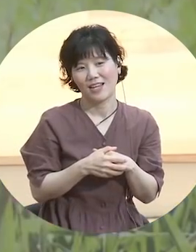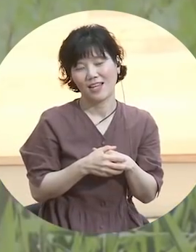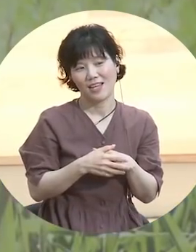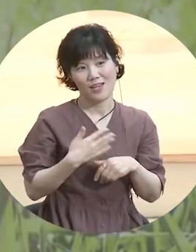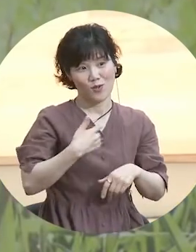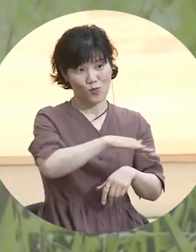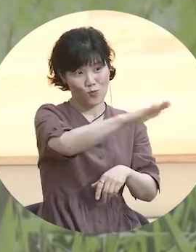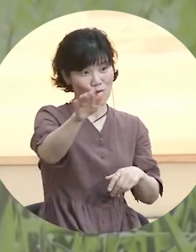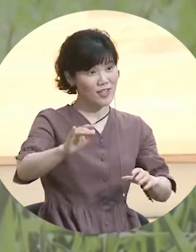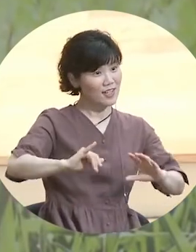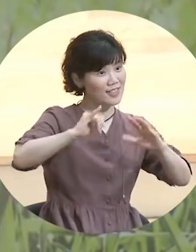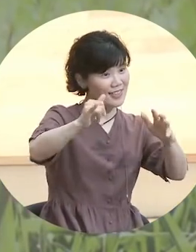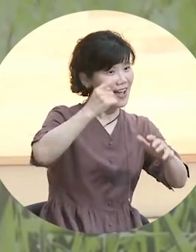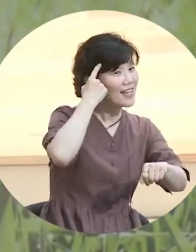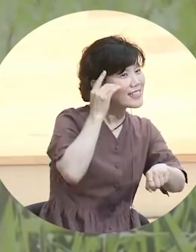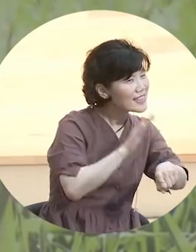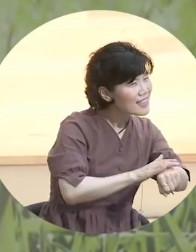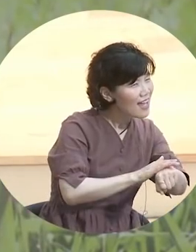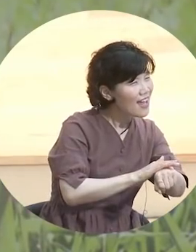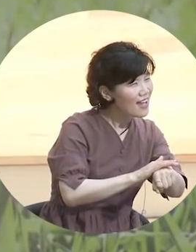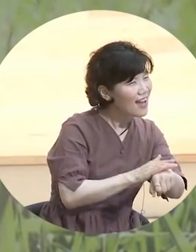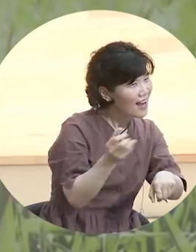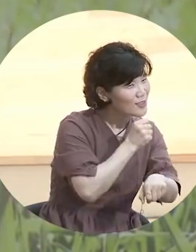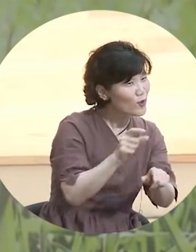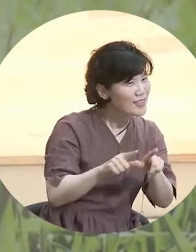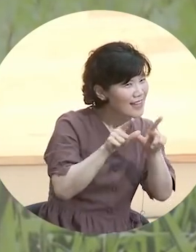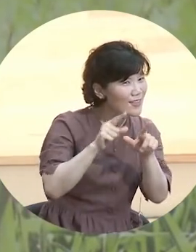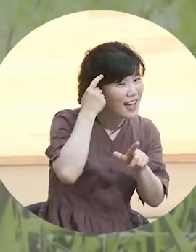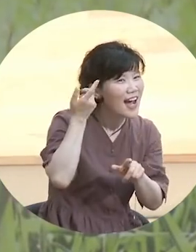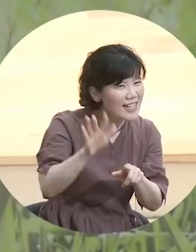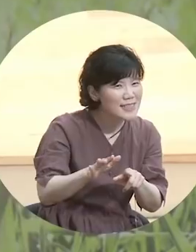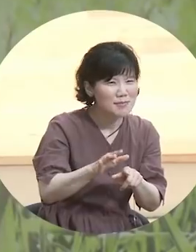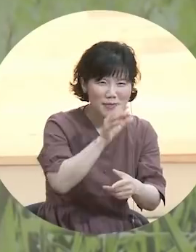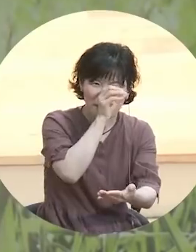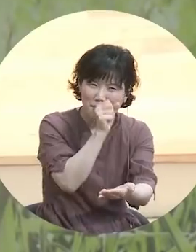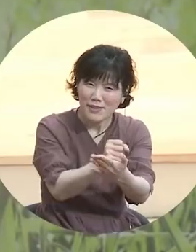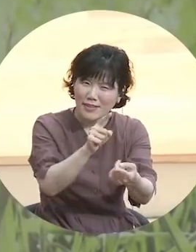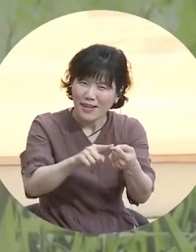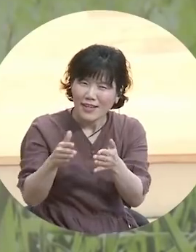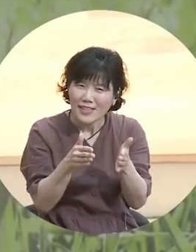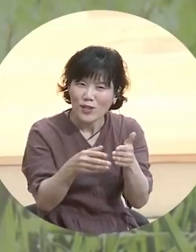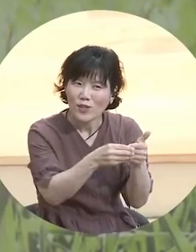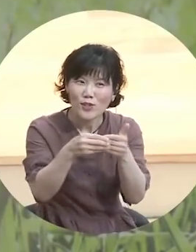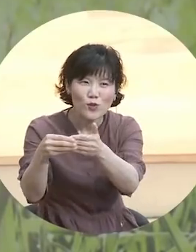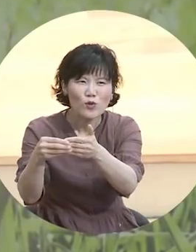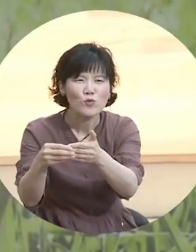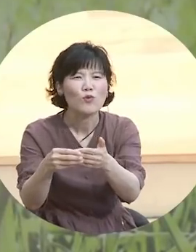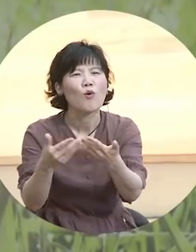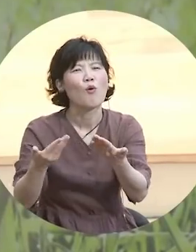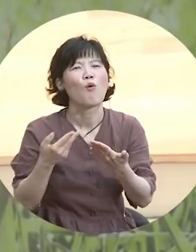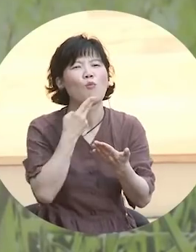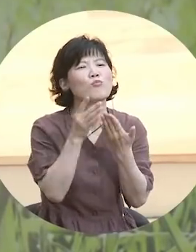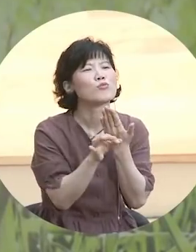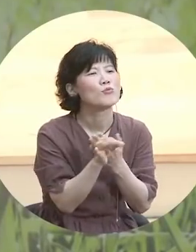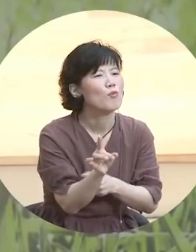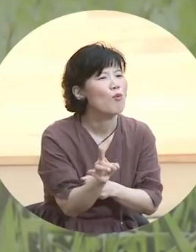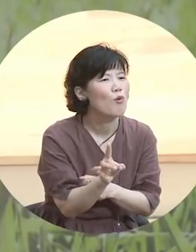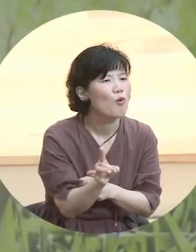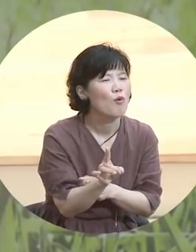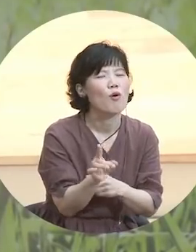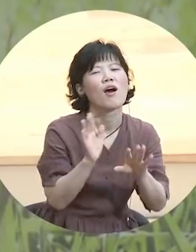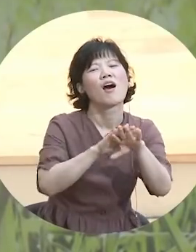우리는 세상을 나름 지혜롭게 산다고 삽니다만은 마땅히 행할 길로 인도하시는 하나님이 인도가 없다면 우리는